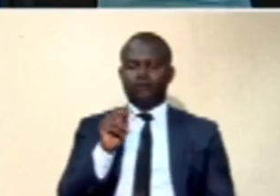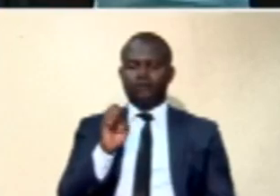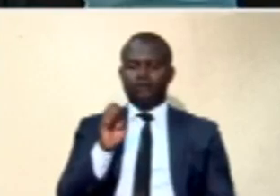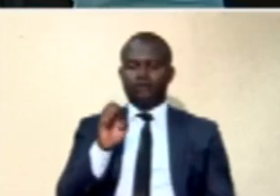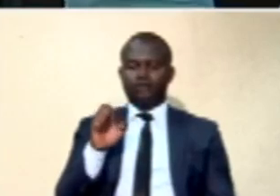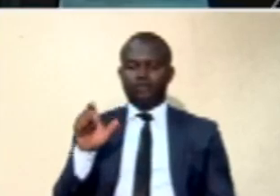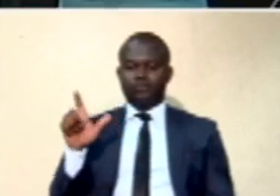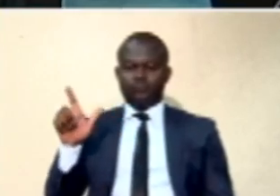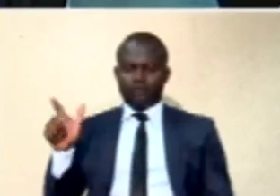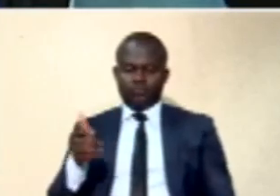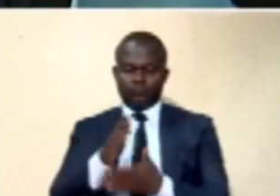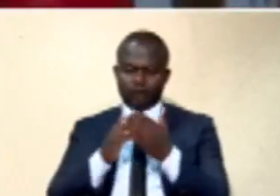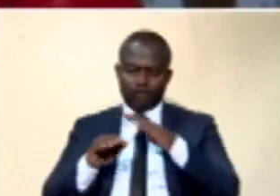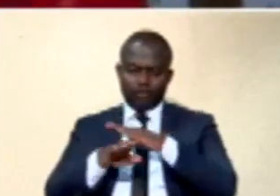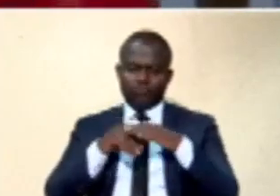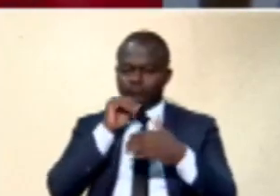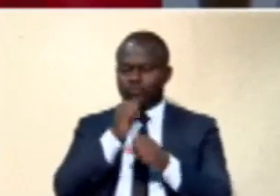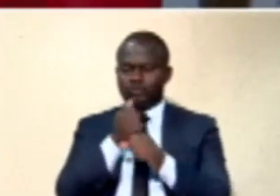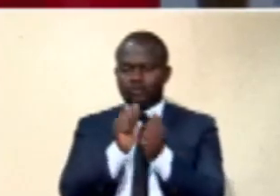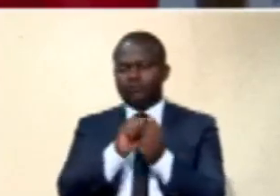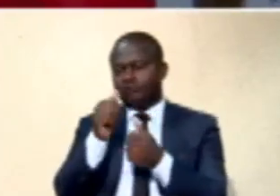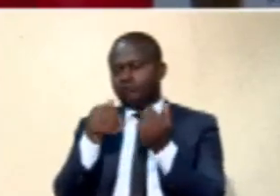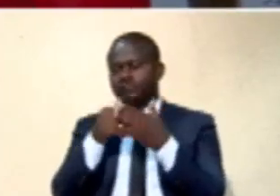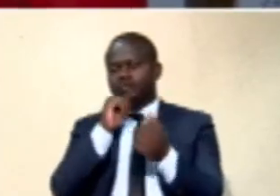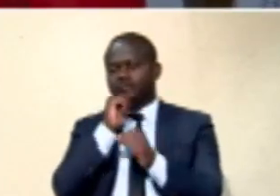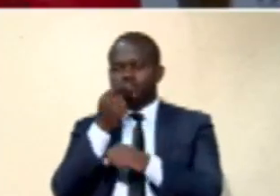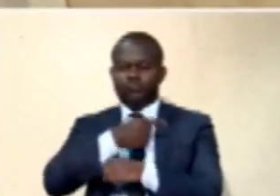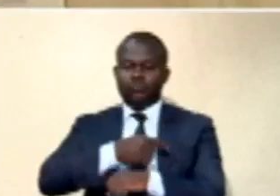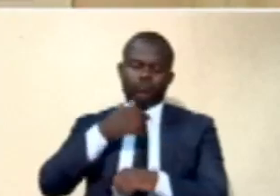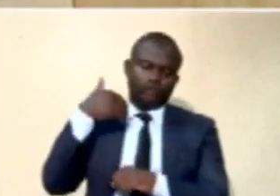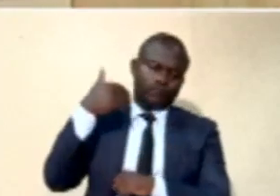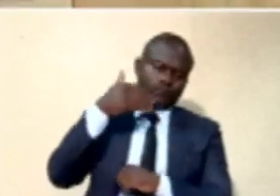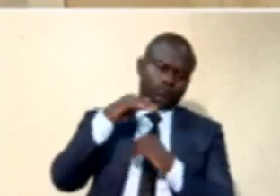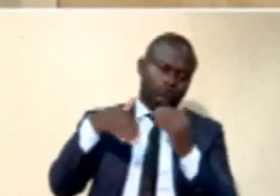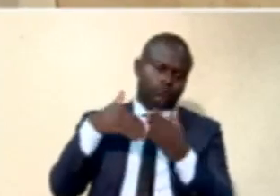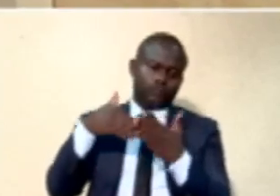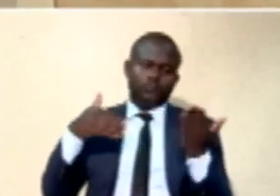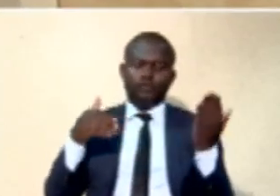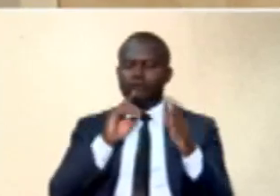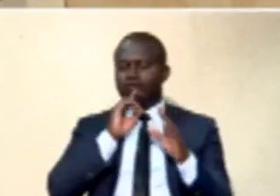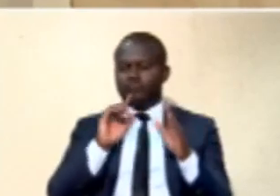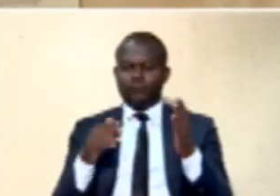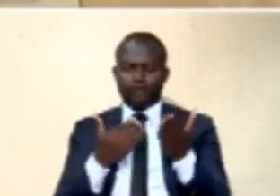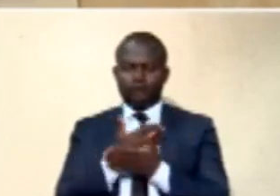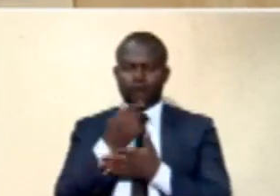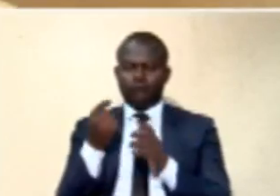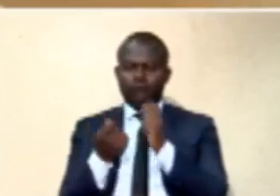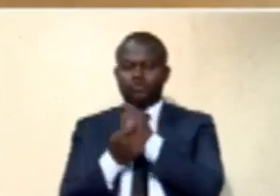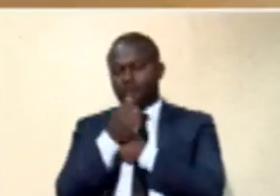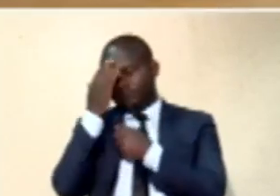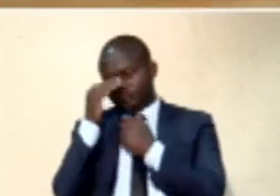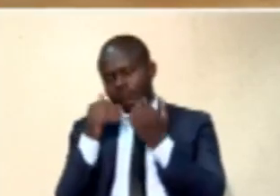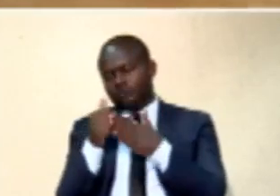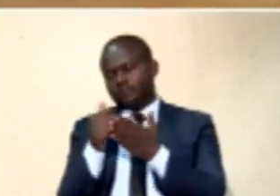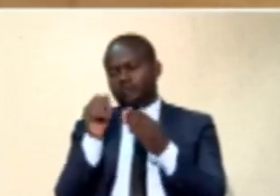avuga ko mu mavuriro y'ibanze harimo adakora n'andi adakora iminsi yose. Mu mabwiriza mashya akaba hari ibyahinduwe kugira ngo iyo